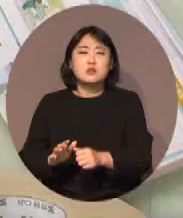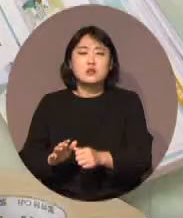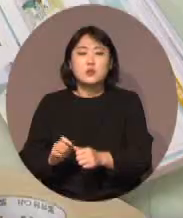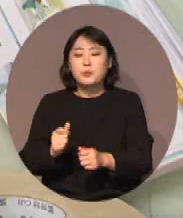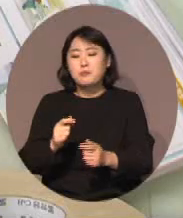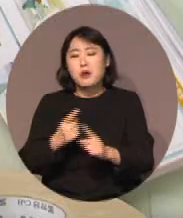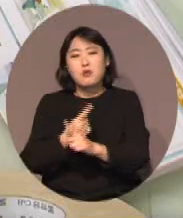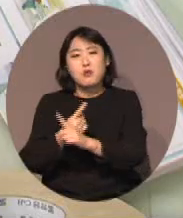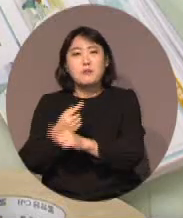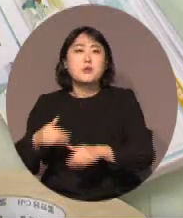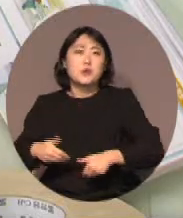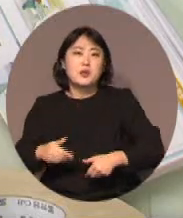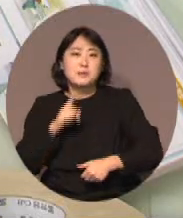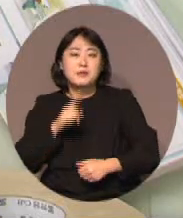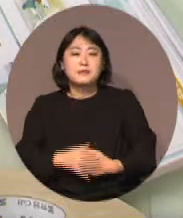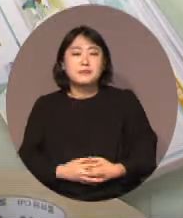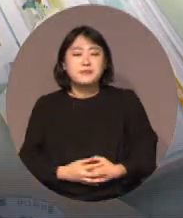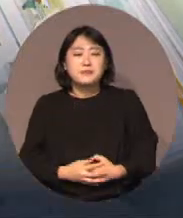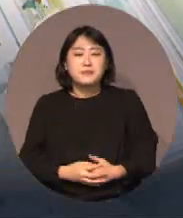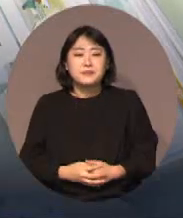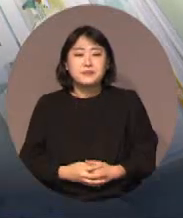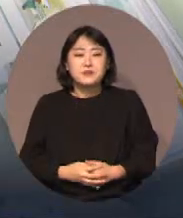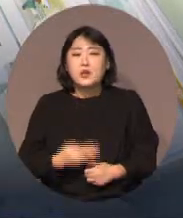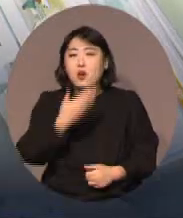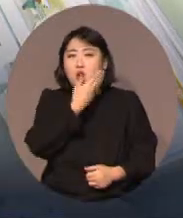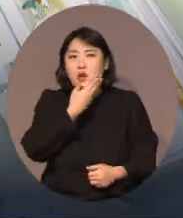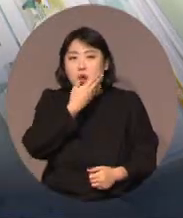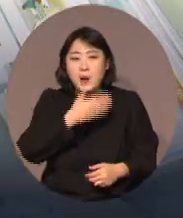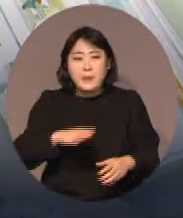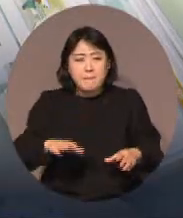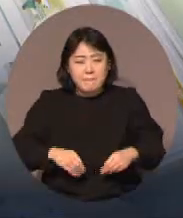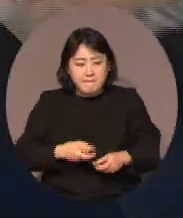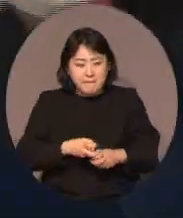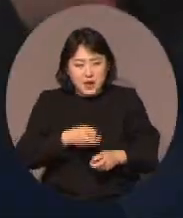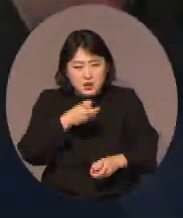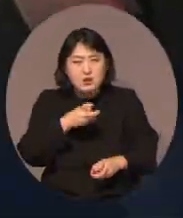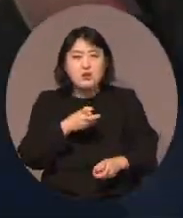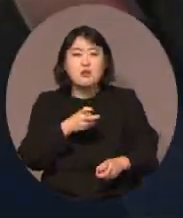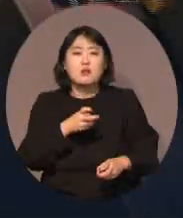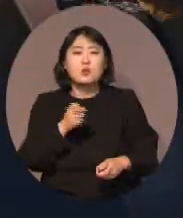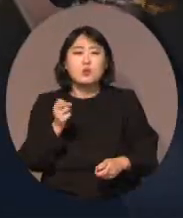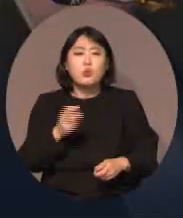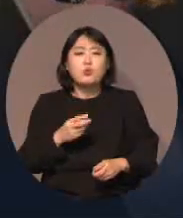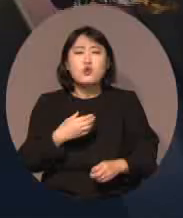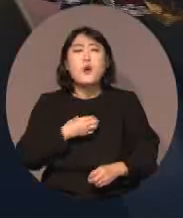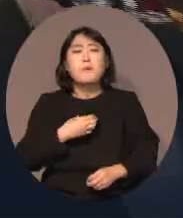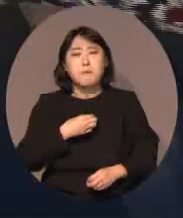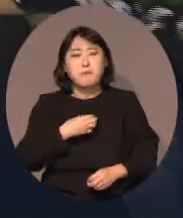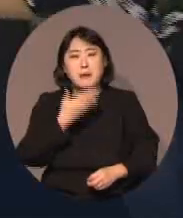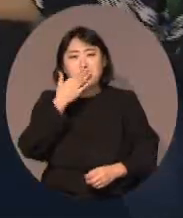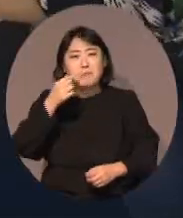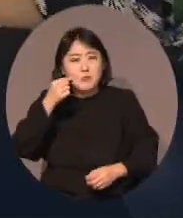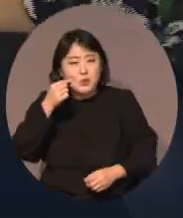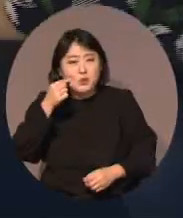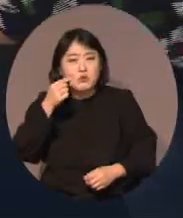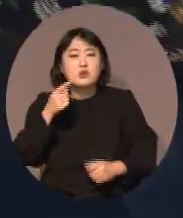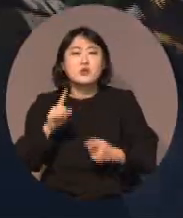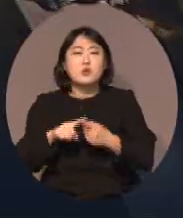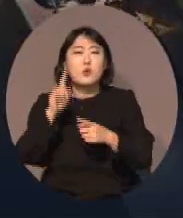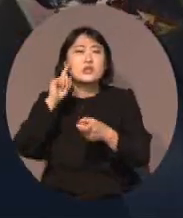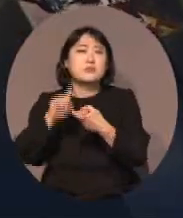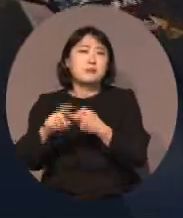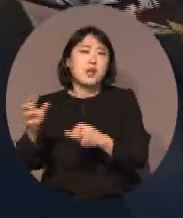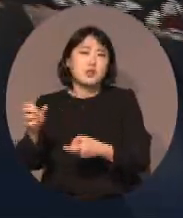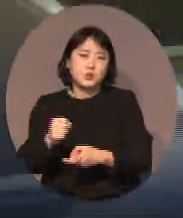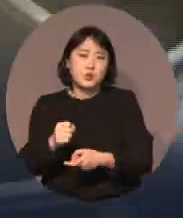나옵니다. 영양실조나 절식 위험에 노출될 그런 어려운 분들에 대한 노인 급식비에 대해서 세밀한 관심을